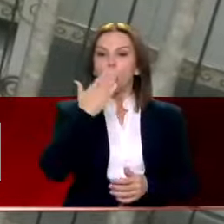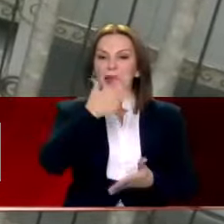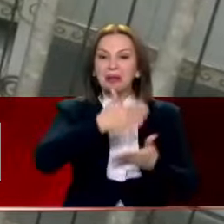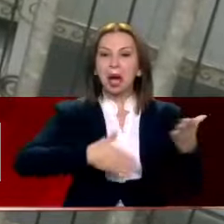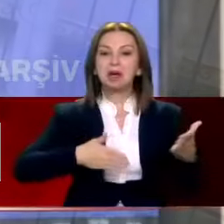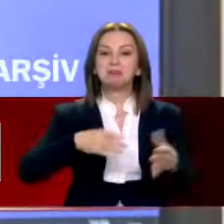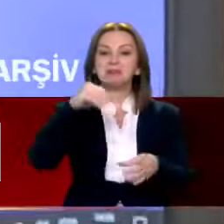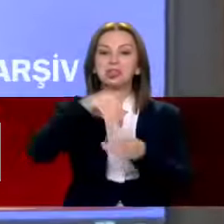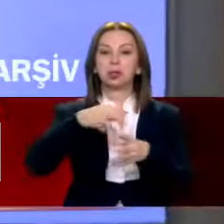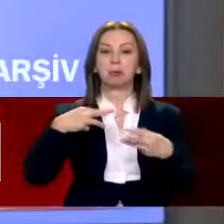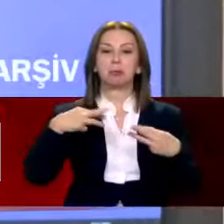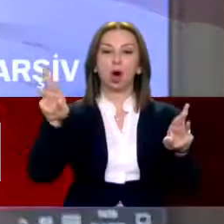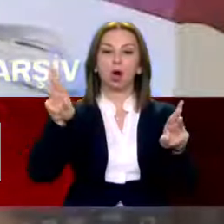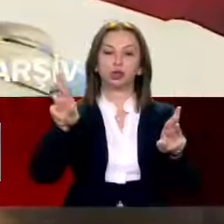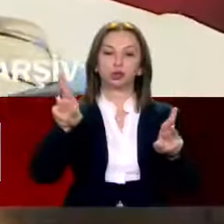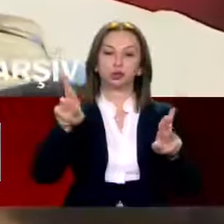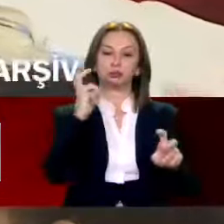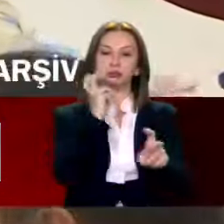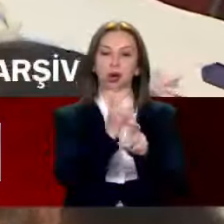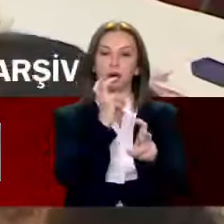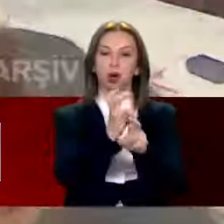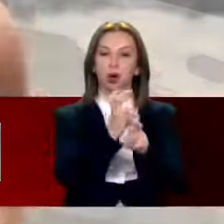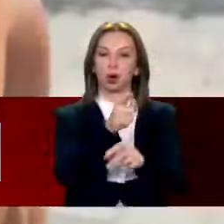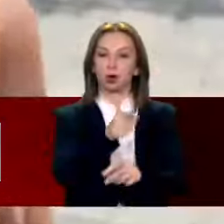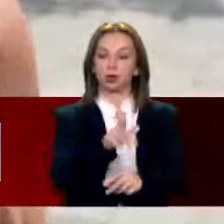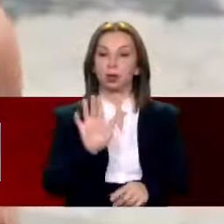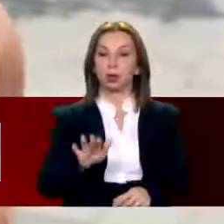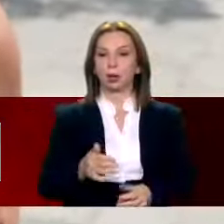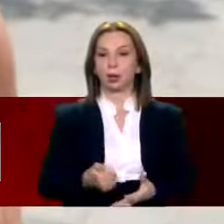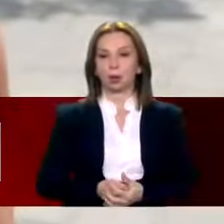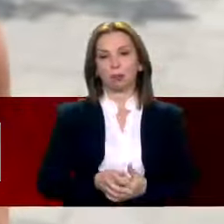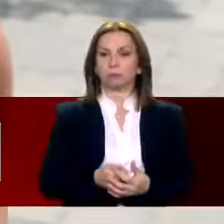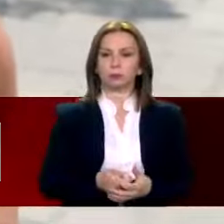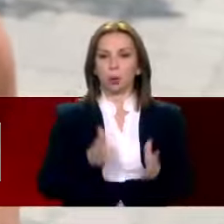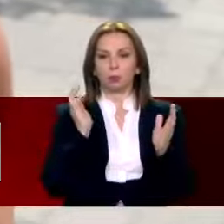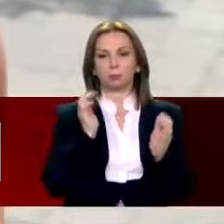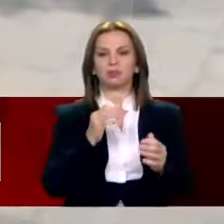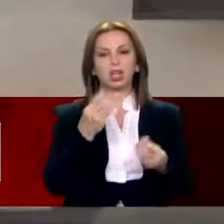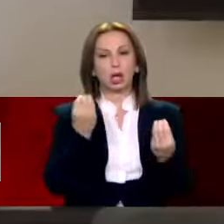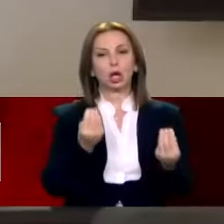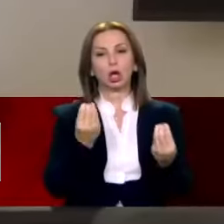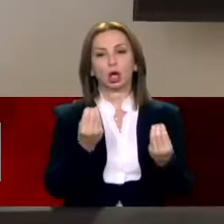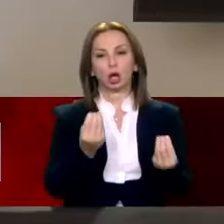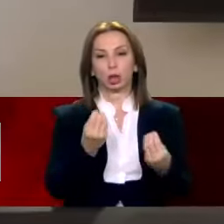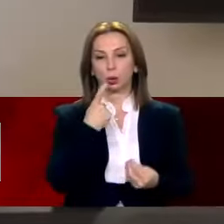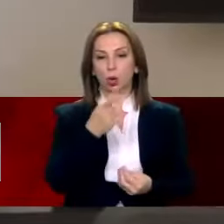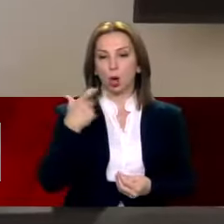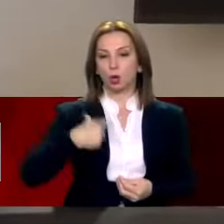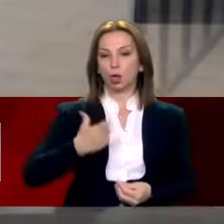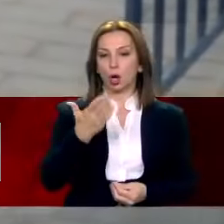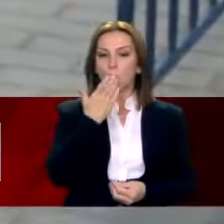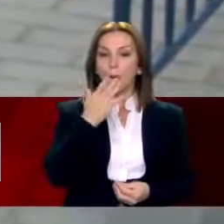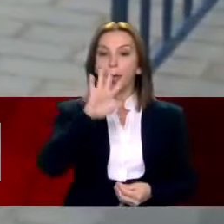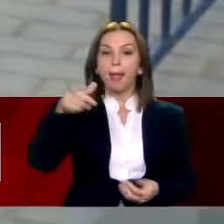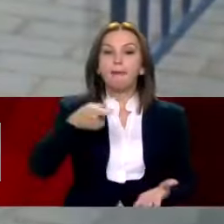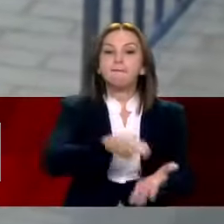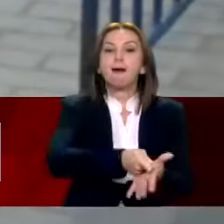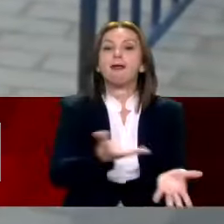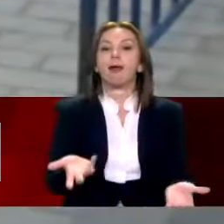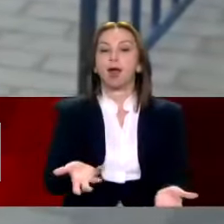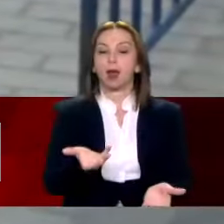boş kaldı. Özel okullara veli freni. Kalsın, iyi olmuş. Özel okul ücretlerini karşılayamıyorlar.